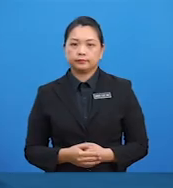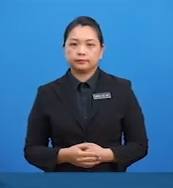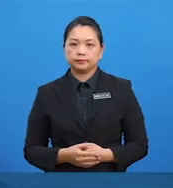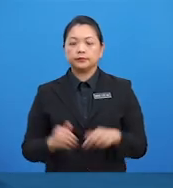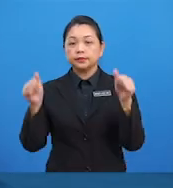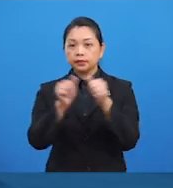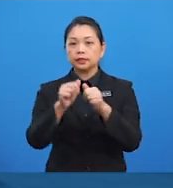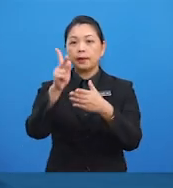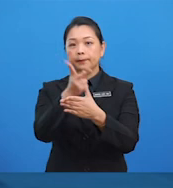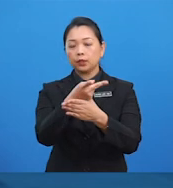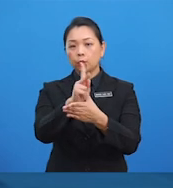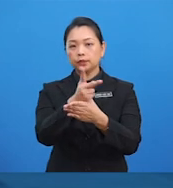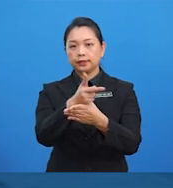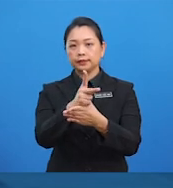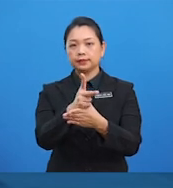Dengan perkongsian ini,